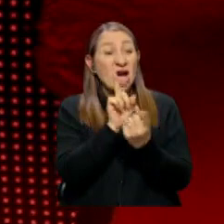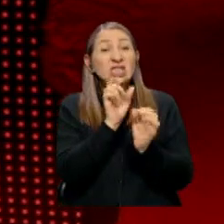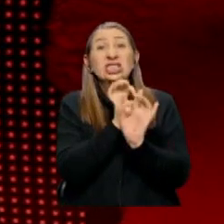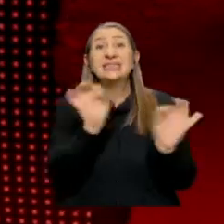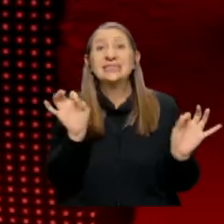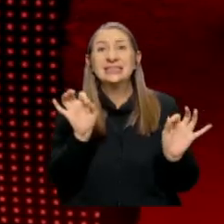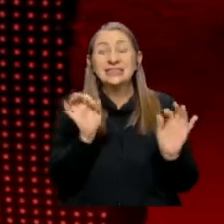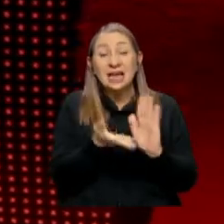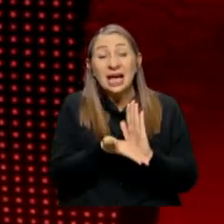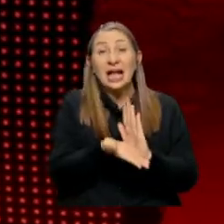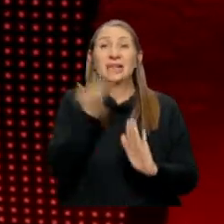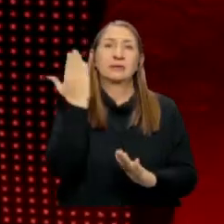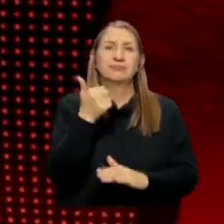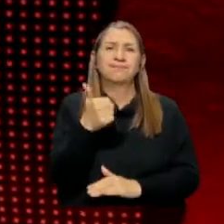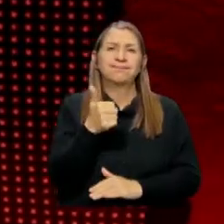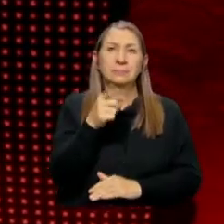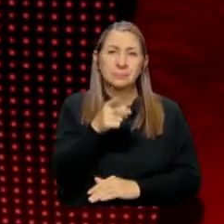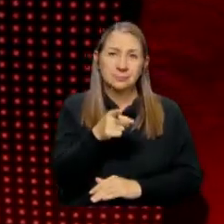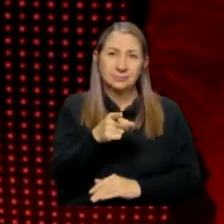ortadan kaldırırsınız